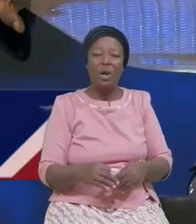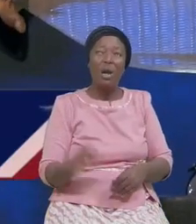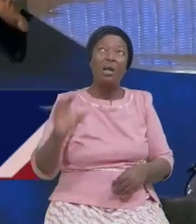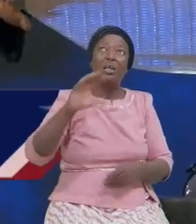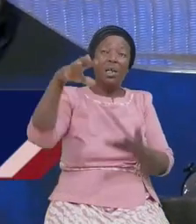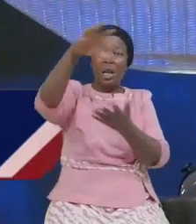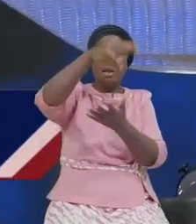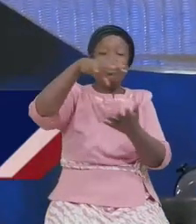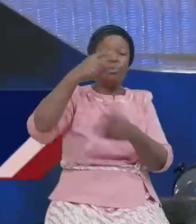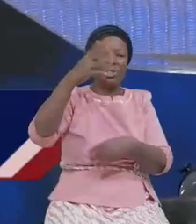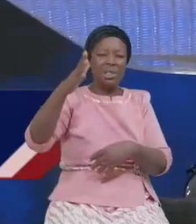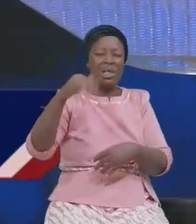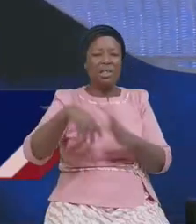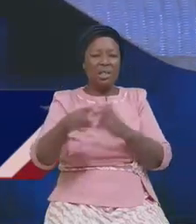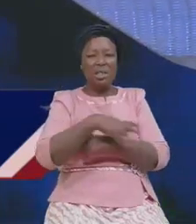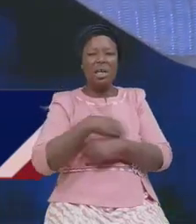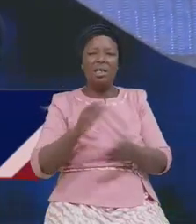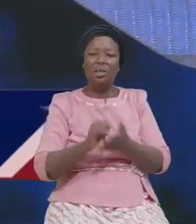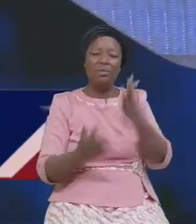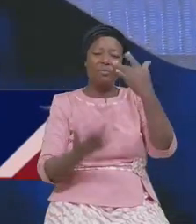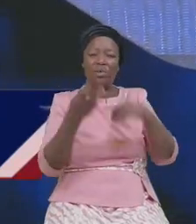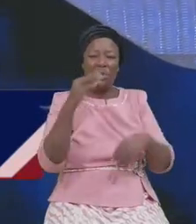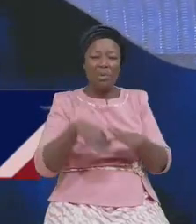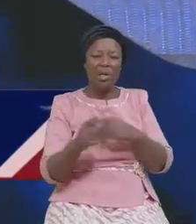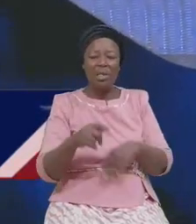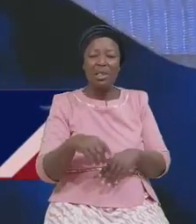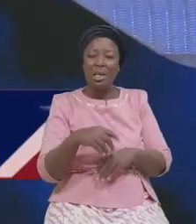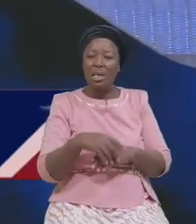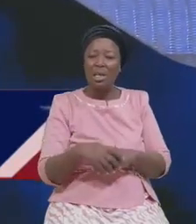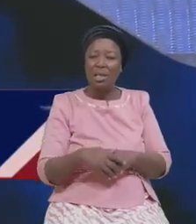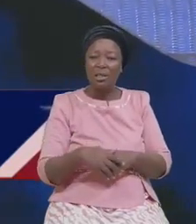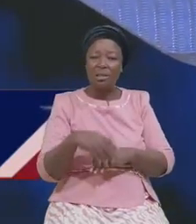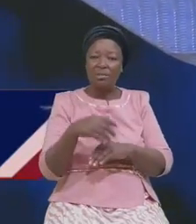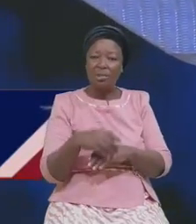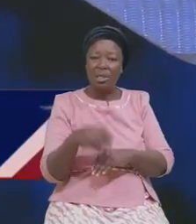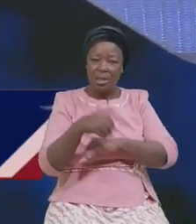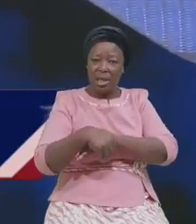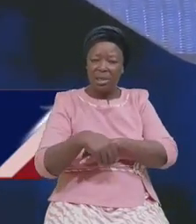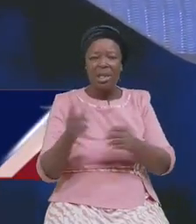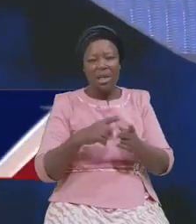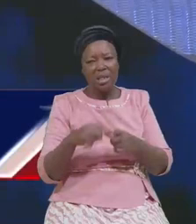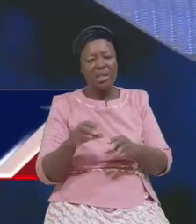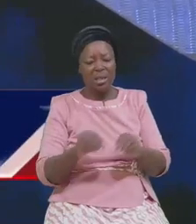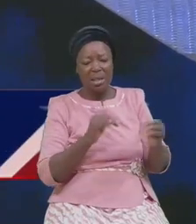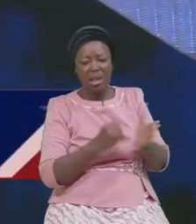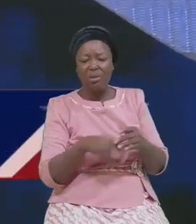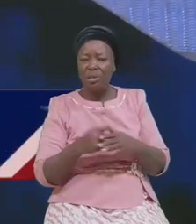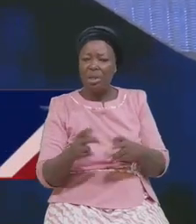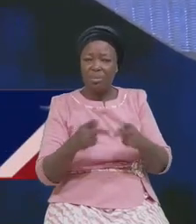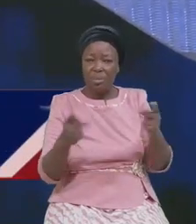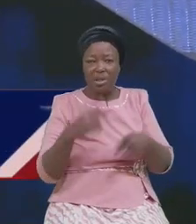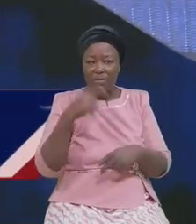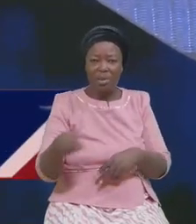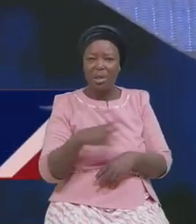était de nuit. Et tous, la parole nous dit que c'est pour leur rechercher un lieu où ils devaient habiter, un lieu de